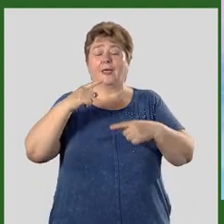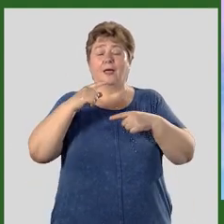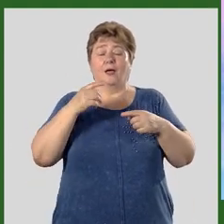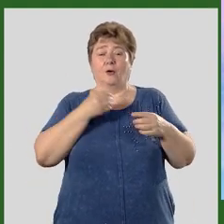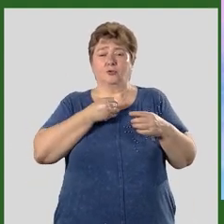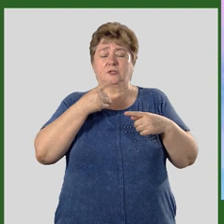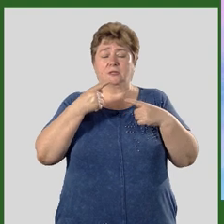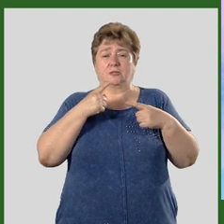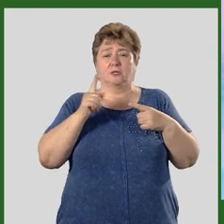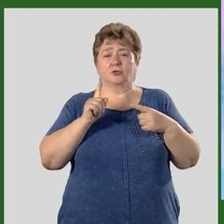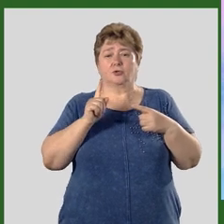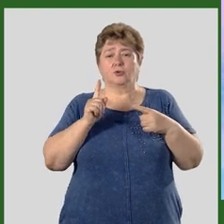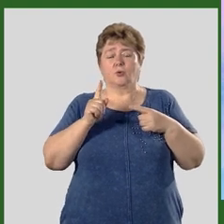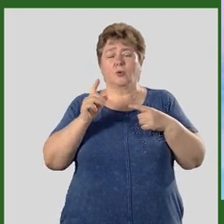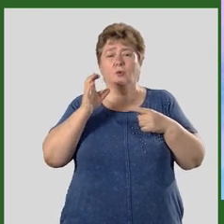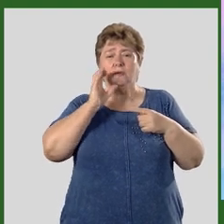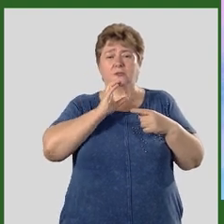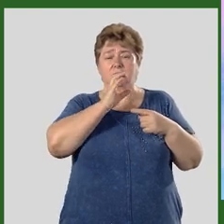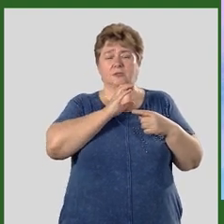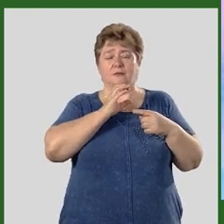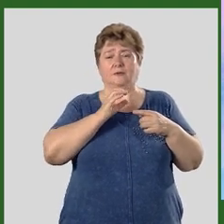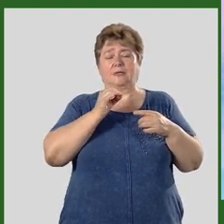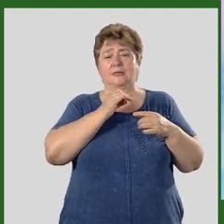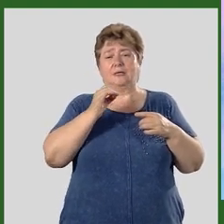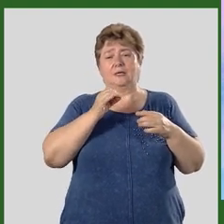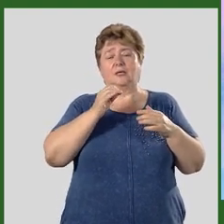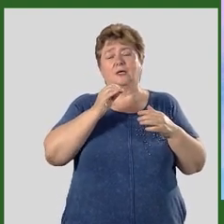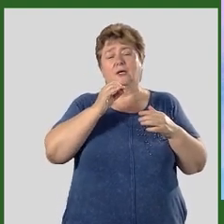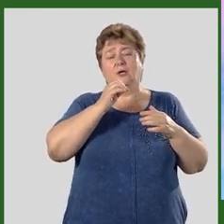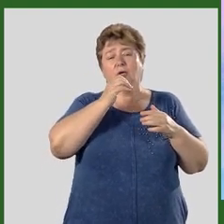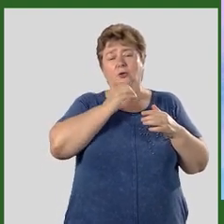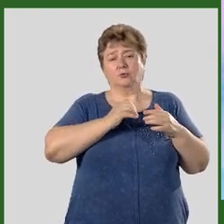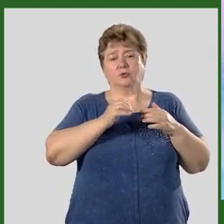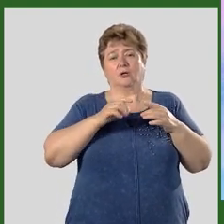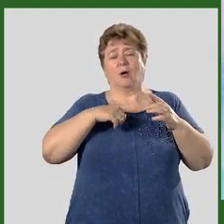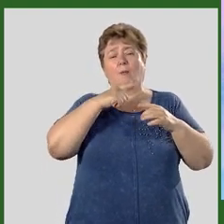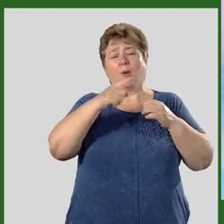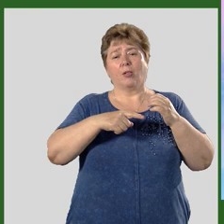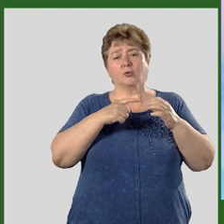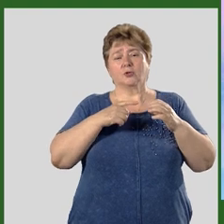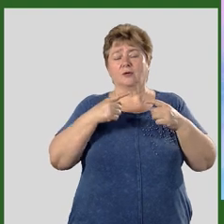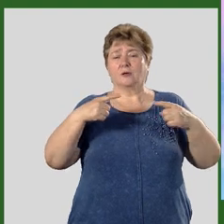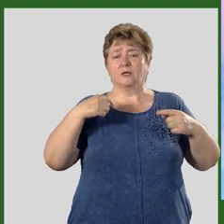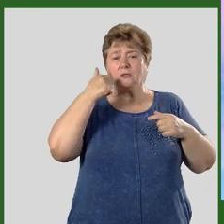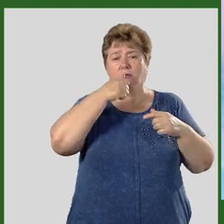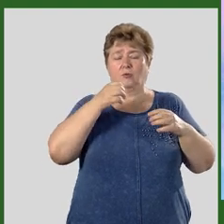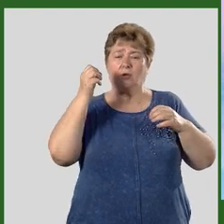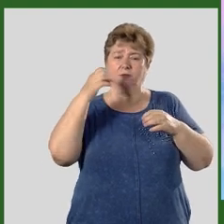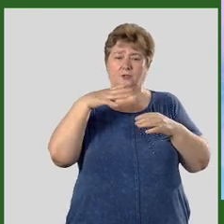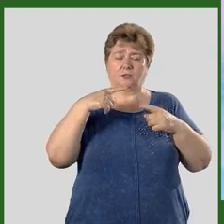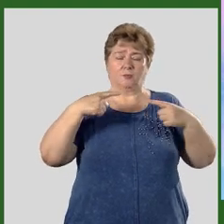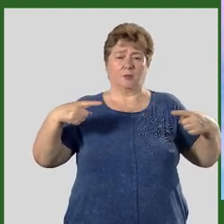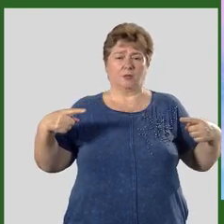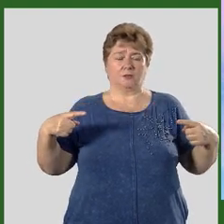Следует отметить, что северное и южное полушария в разное время года освещаются